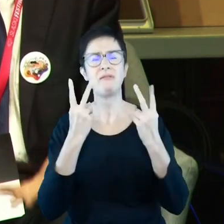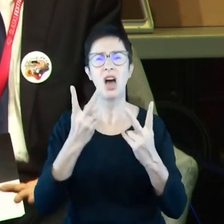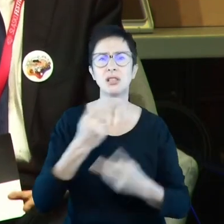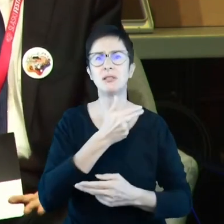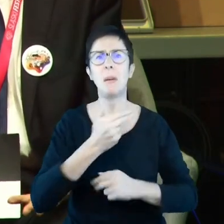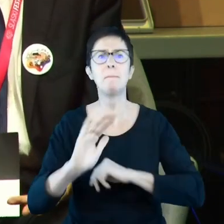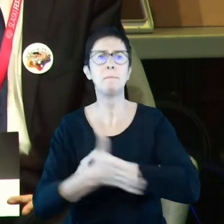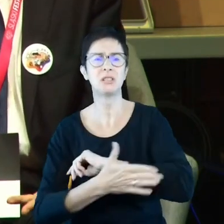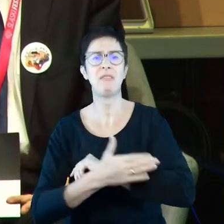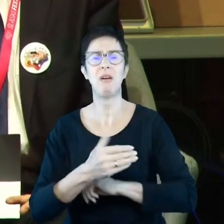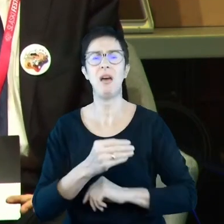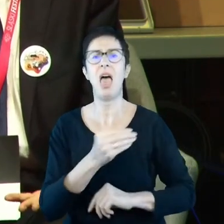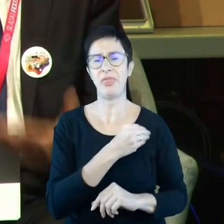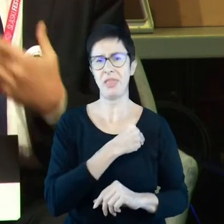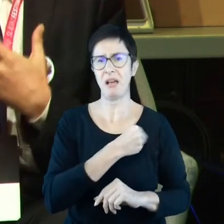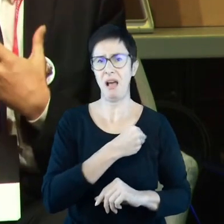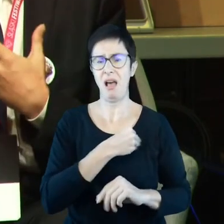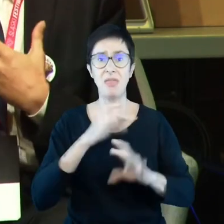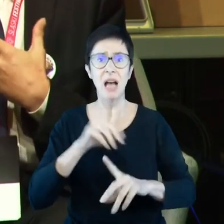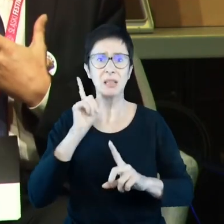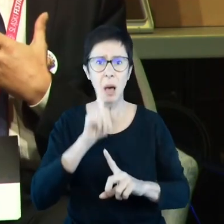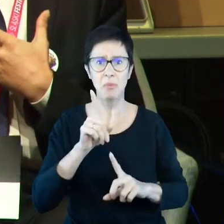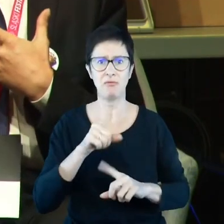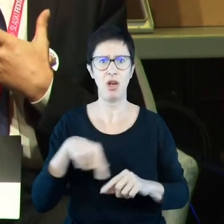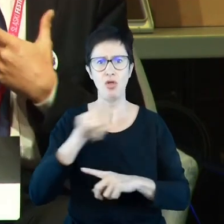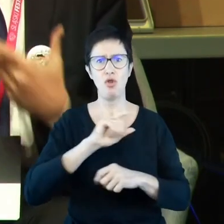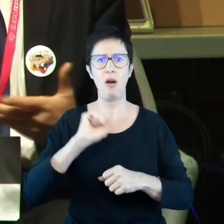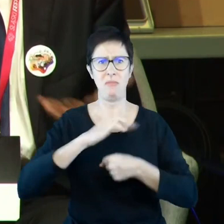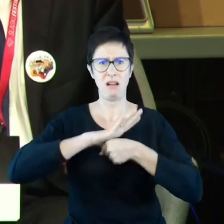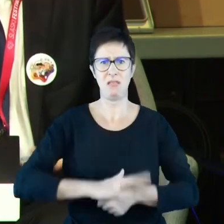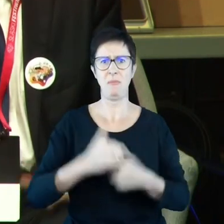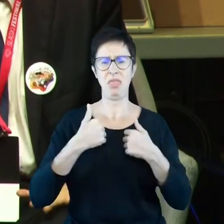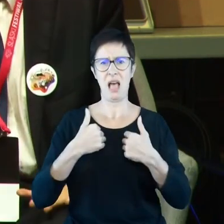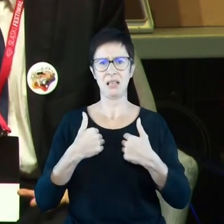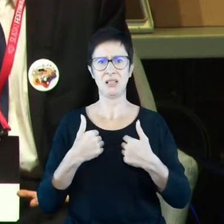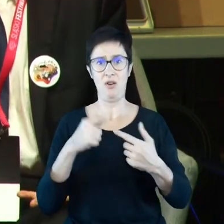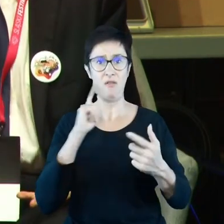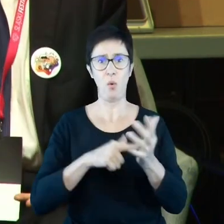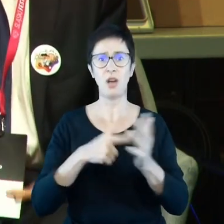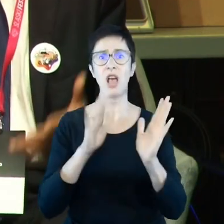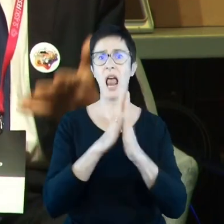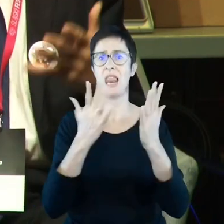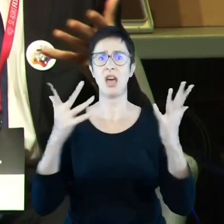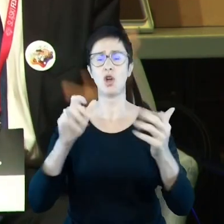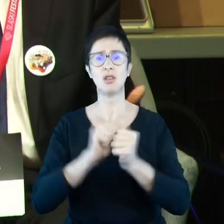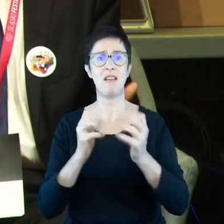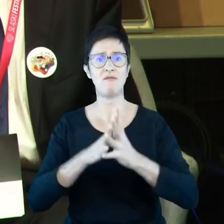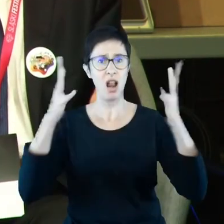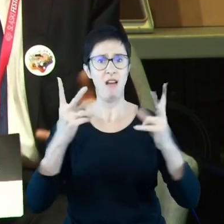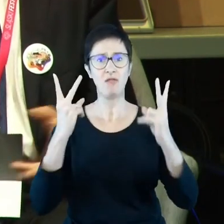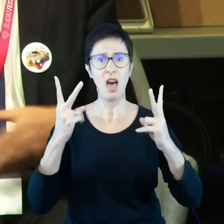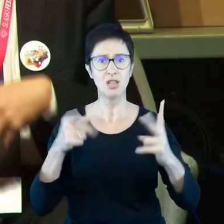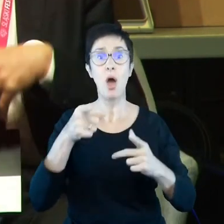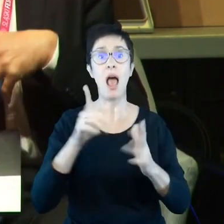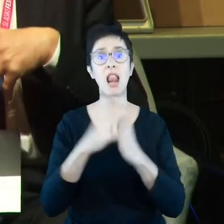podstawy etyki, które tak naprawdę gnębią nas. Na tym polega wielkość literatury, że te pytania, które ona zadaje